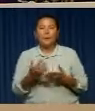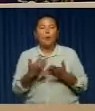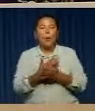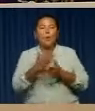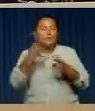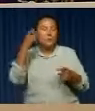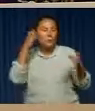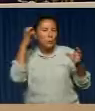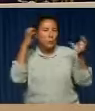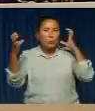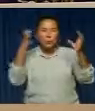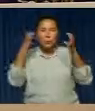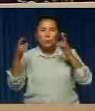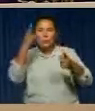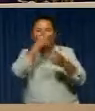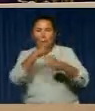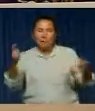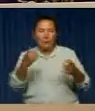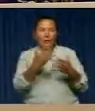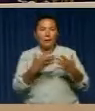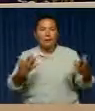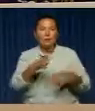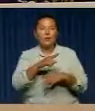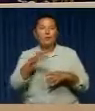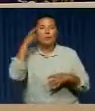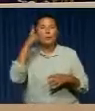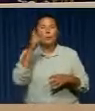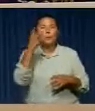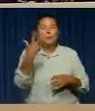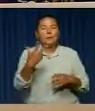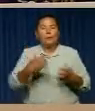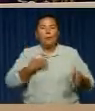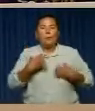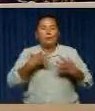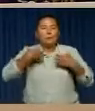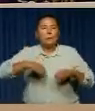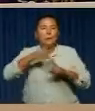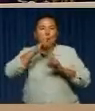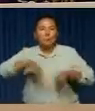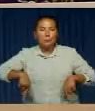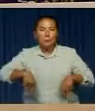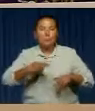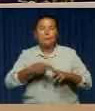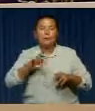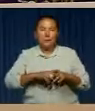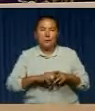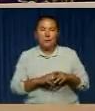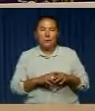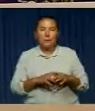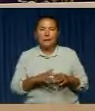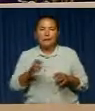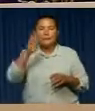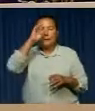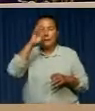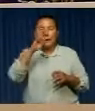бар, жедел жәрдем шақырса мен аурухана алып кетеді деген қорқыныш бар. Мен